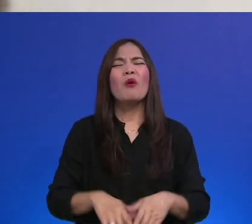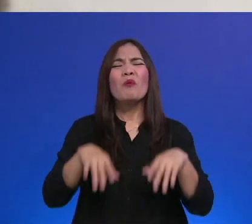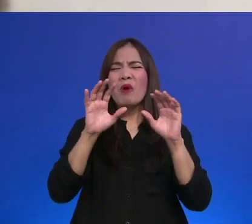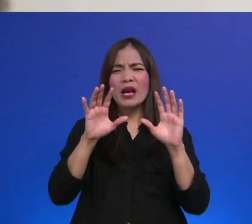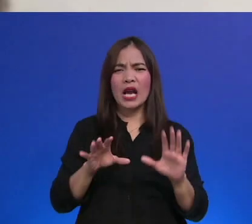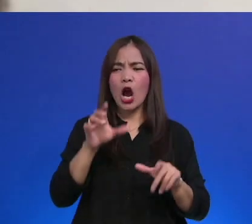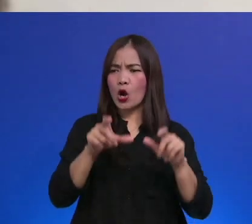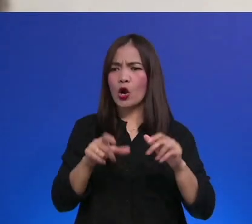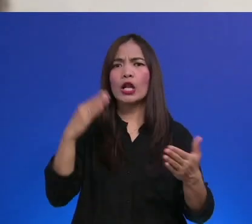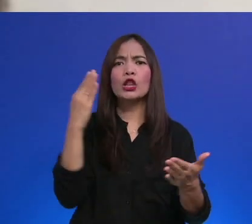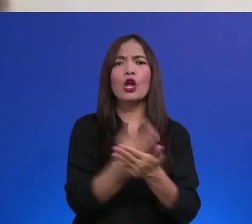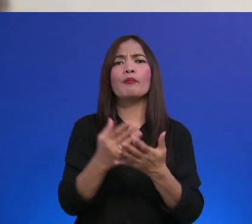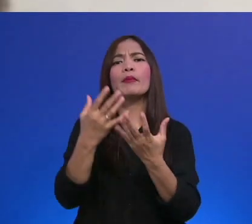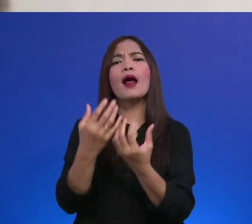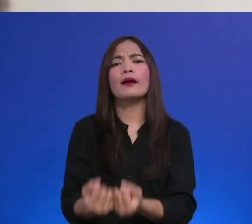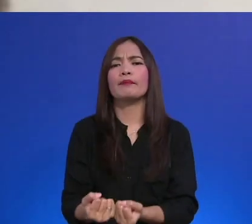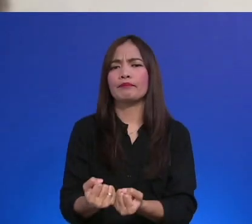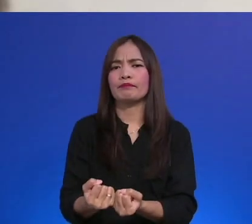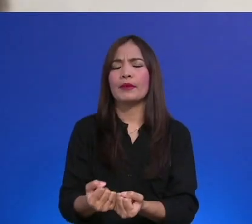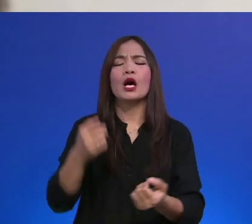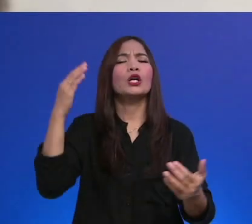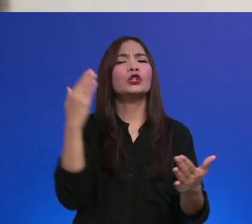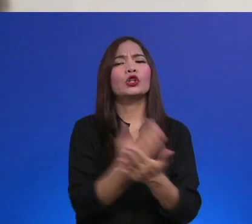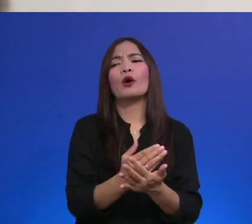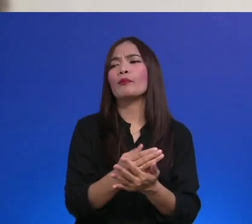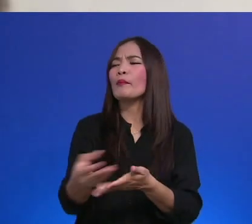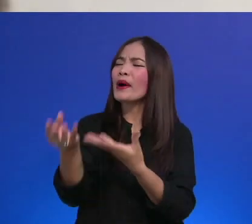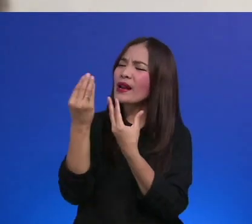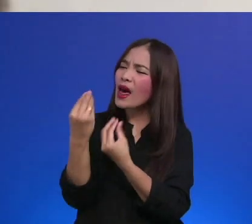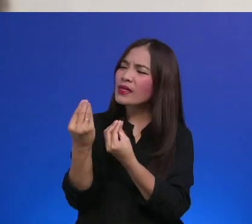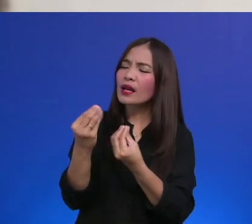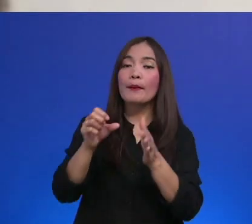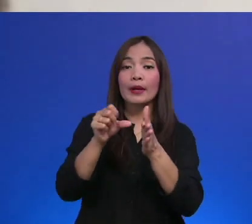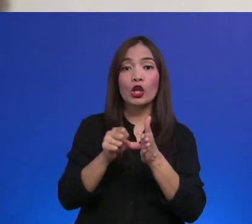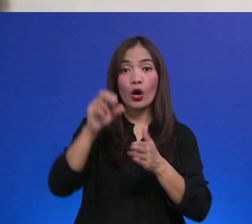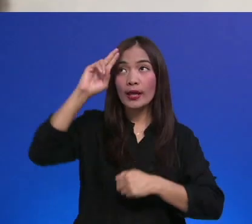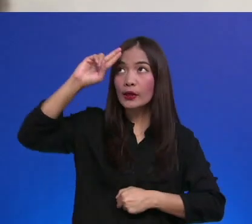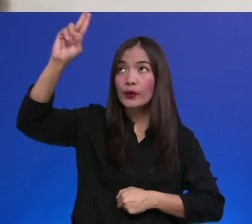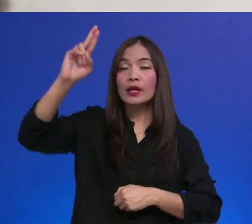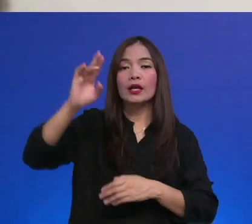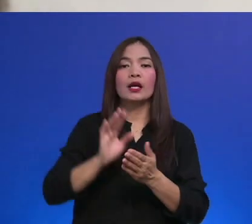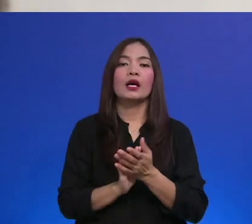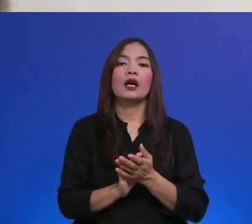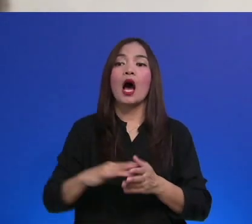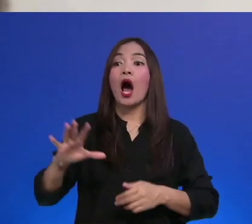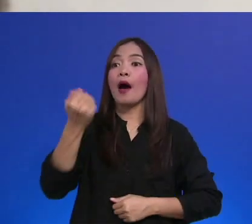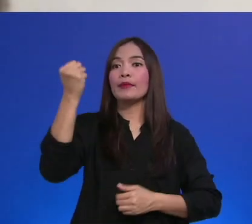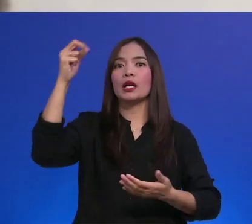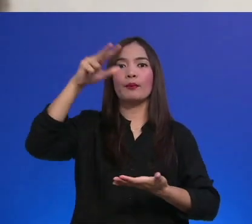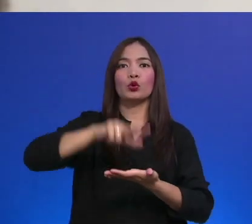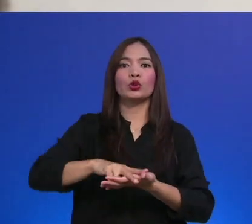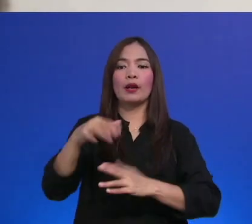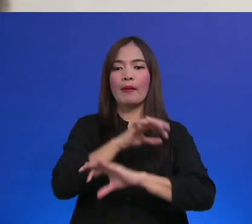berhenti berharap berhenti menantikan Pertolongan tuhan lalu mengambil tindakan